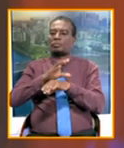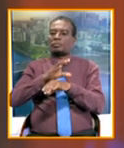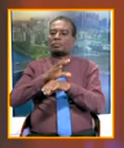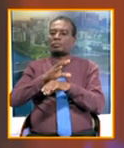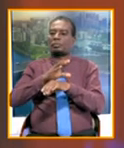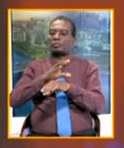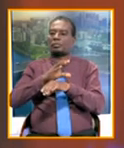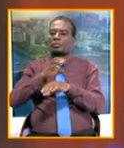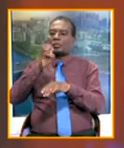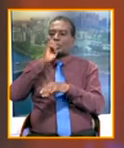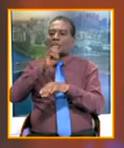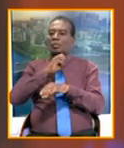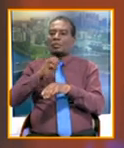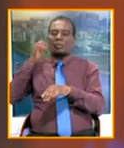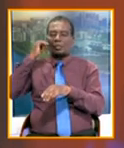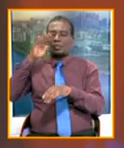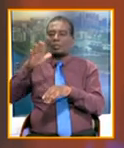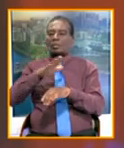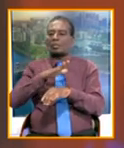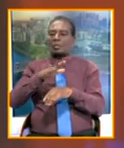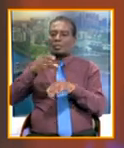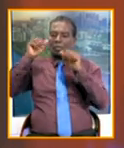eau, femmes et pouvoir de décision.